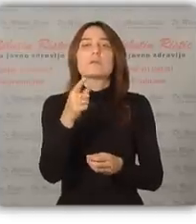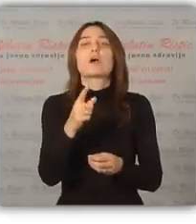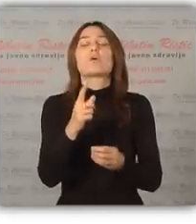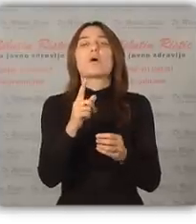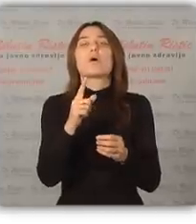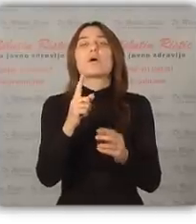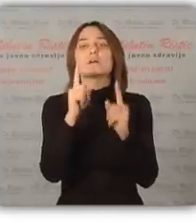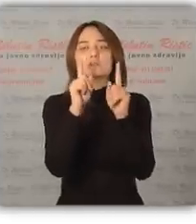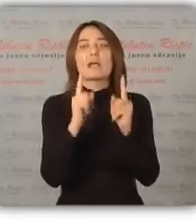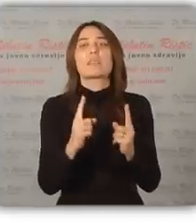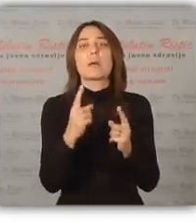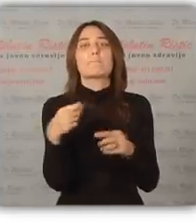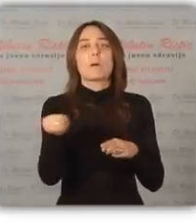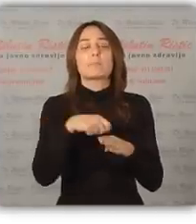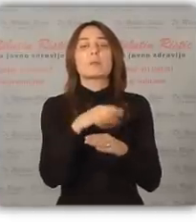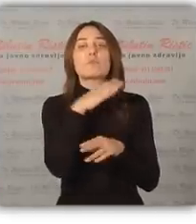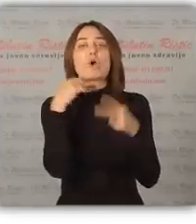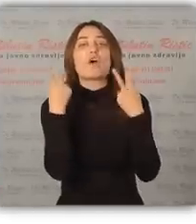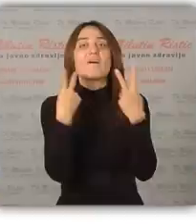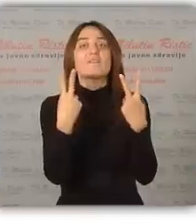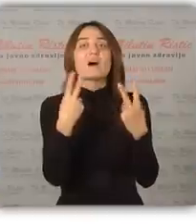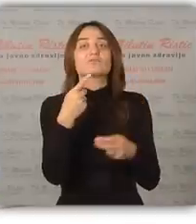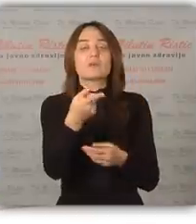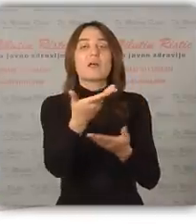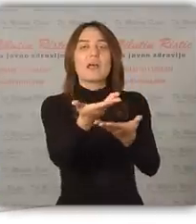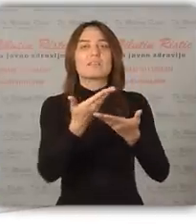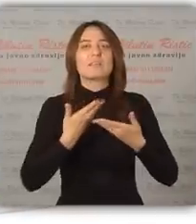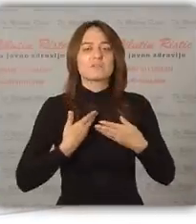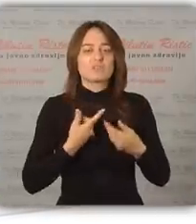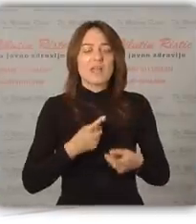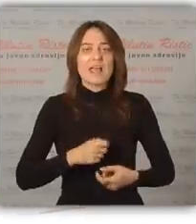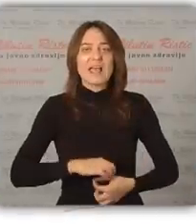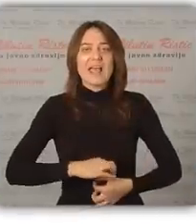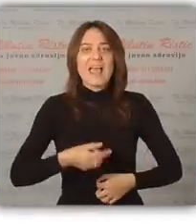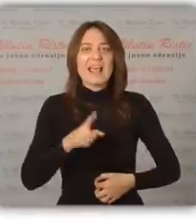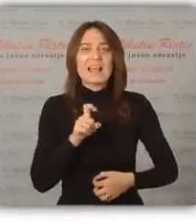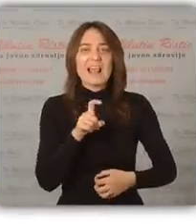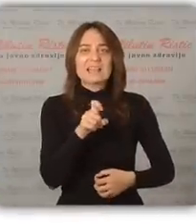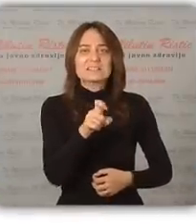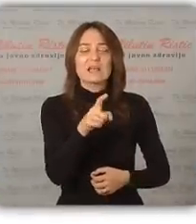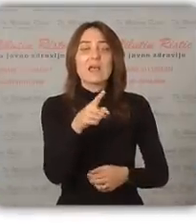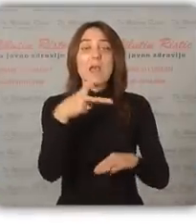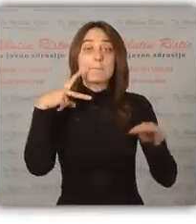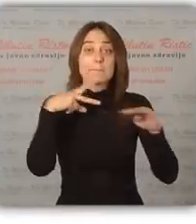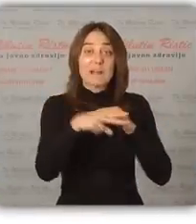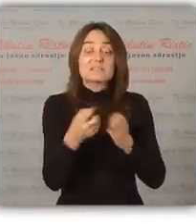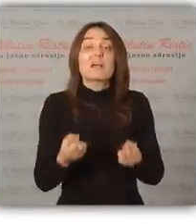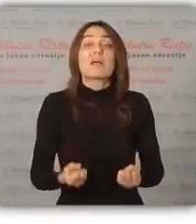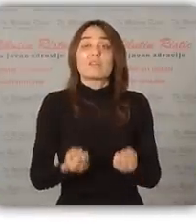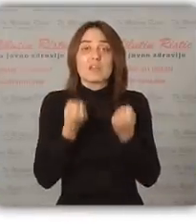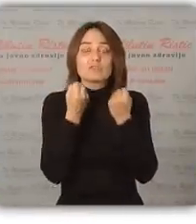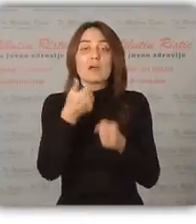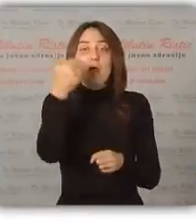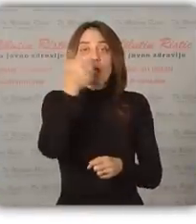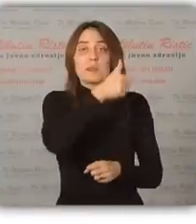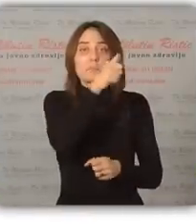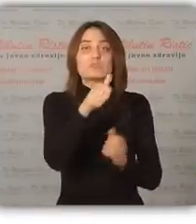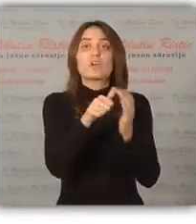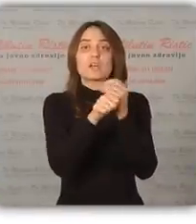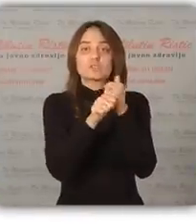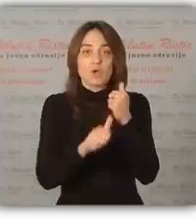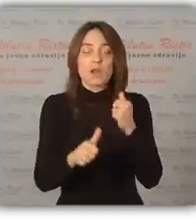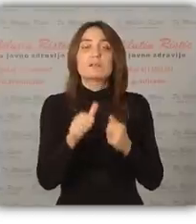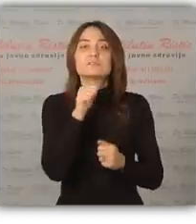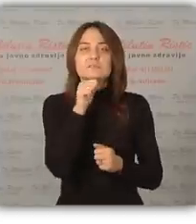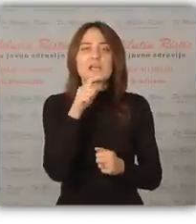se sanira stanje. Vrlo je bitno da salmonela daje kliconoštvo, što znači da se i po prestanku tegoba